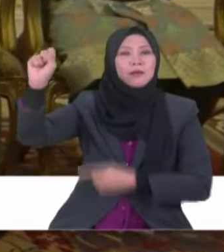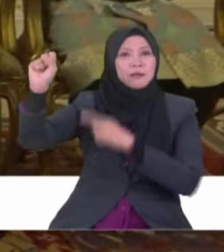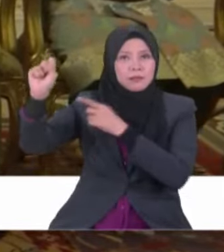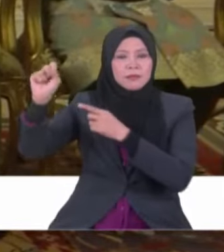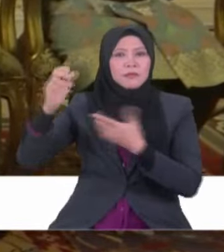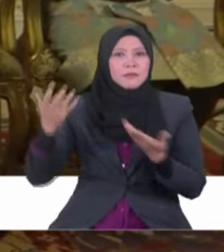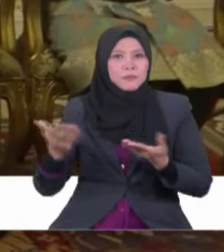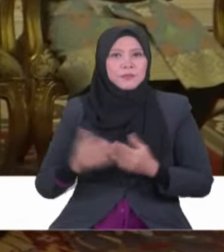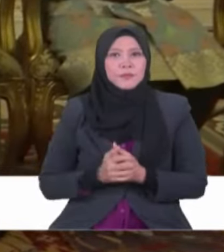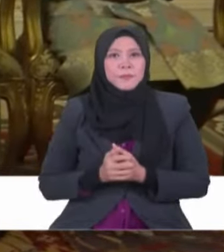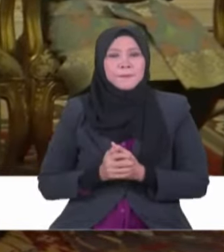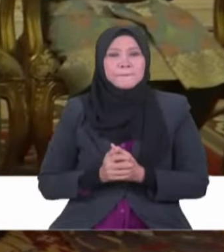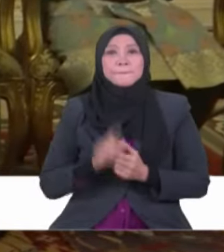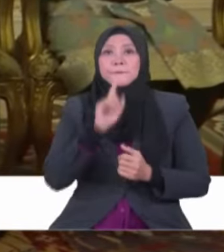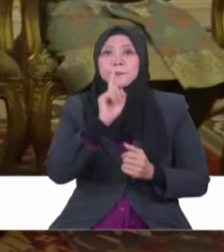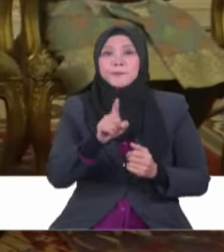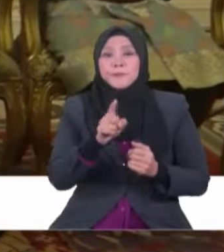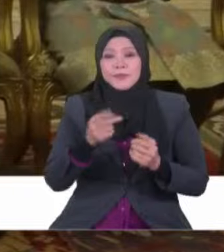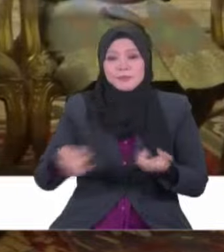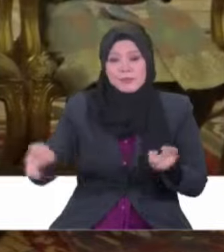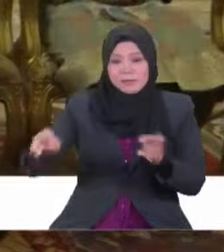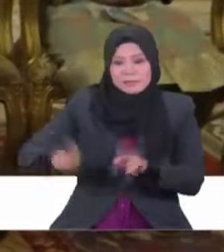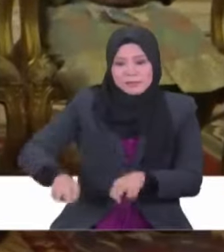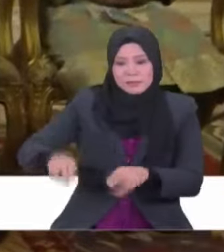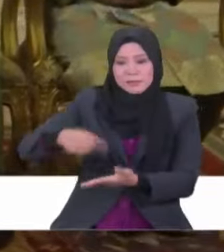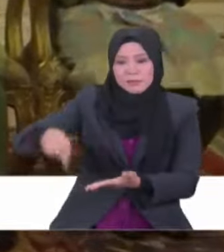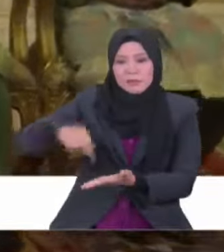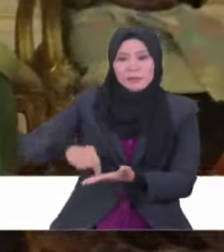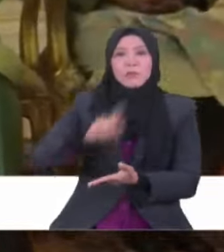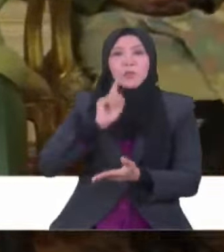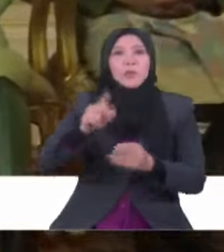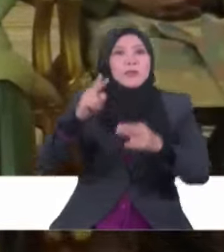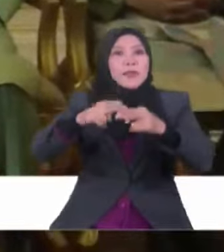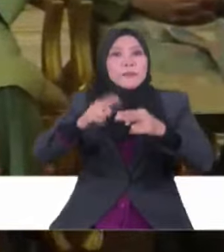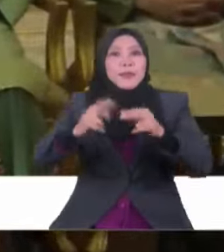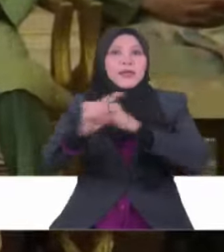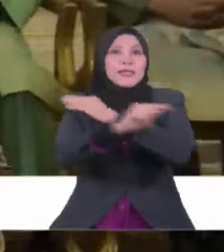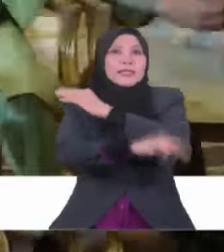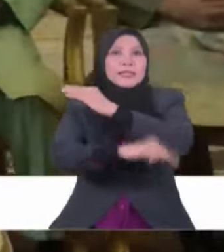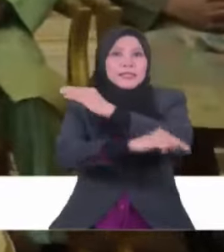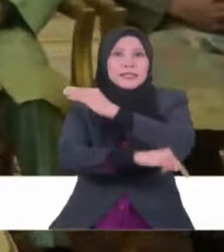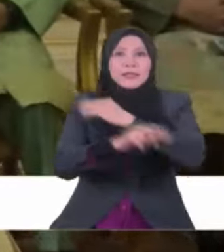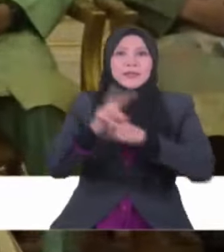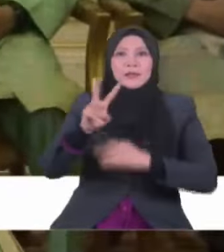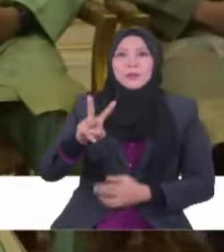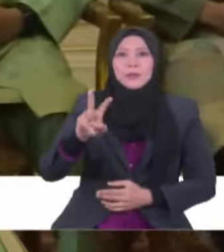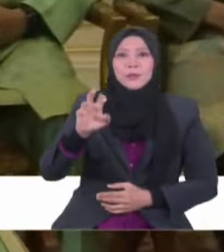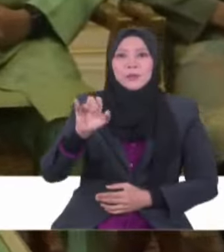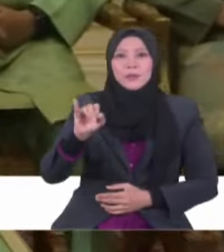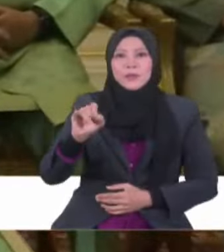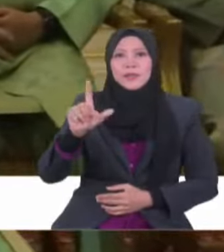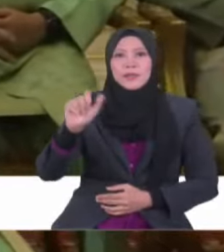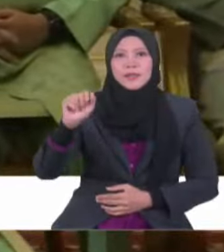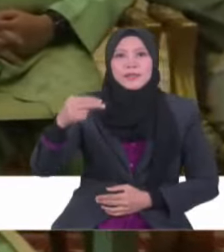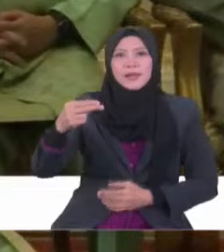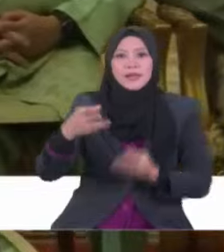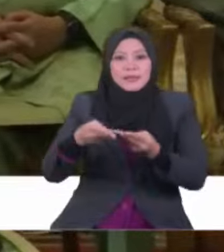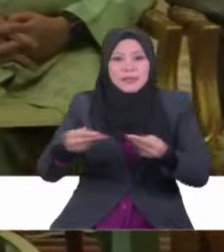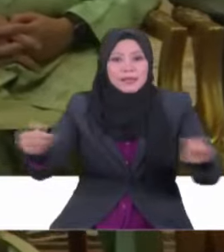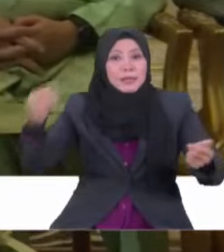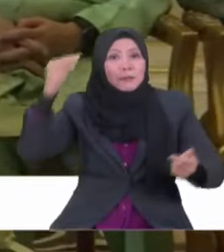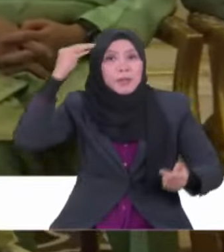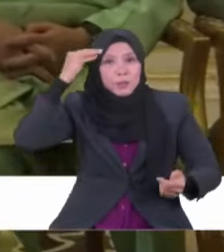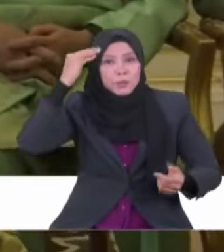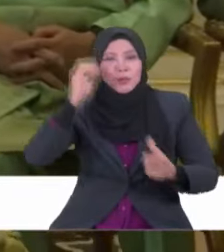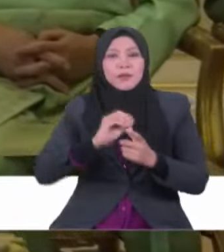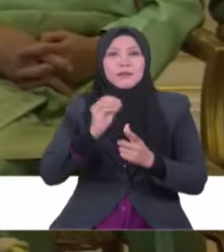perlembagaan dalam perjanjian yang dimeterai itu disebut negeri, wilayah sebenarnya tanah Melayu dan